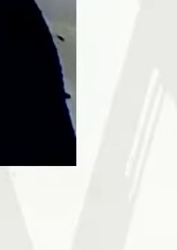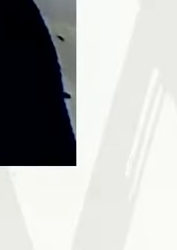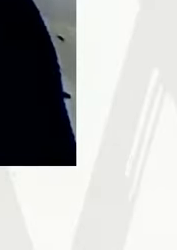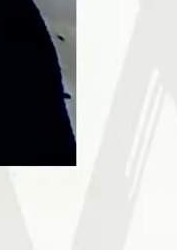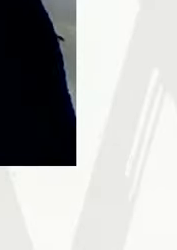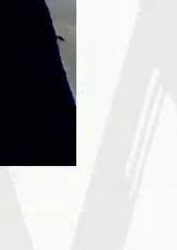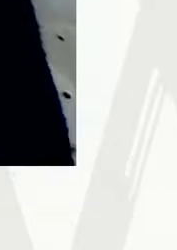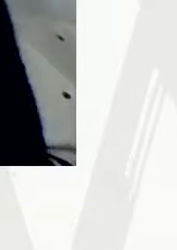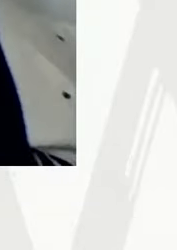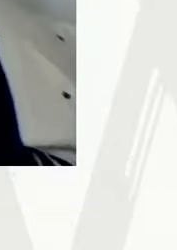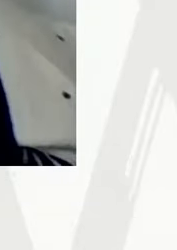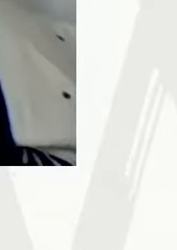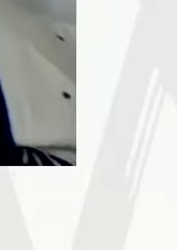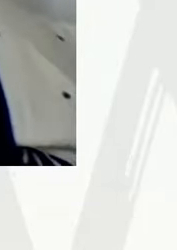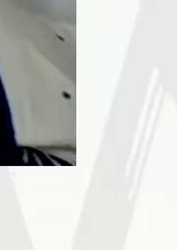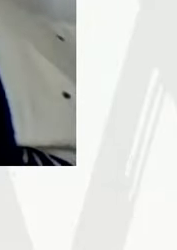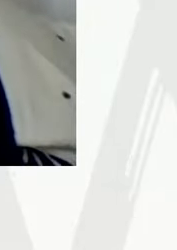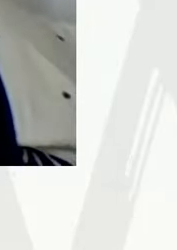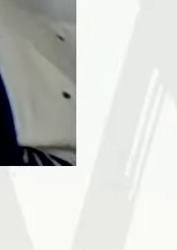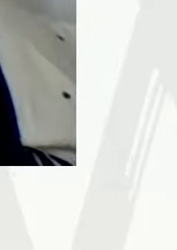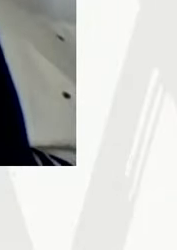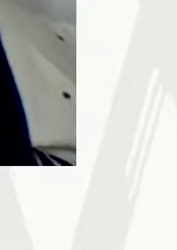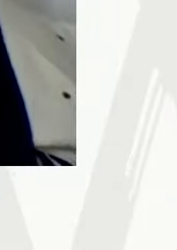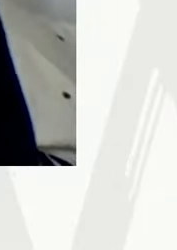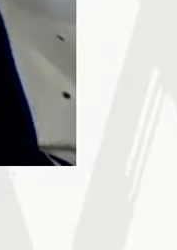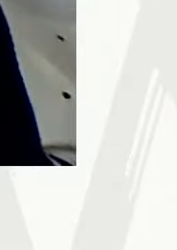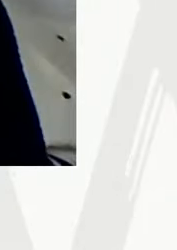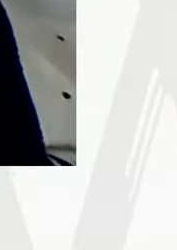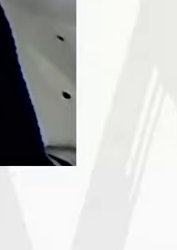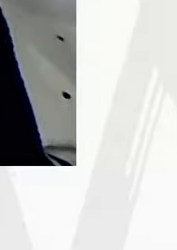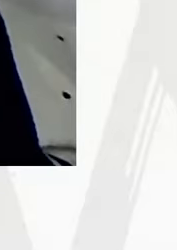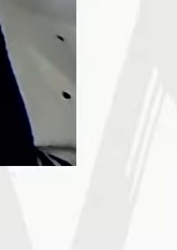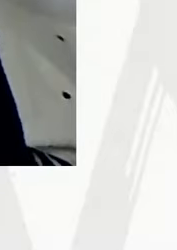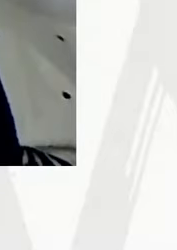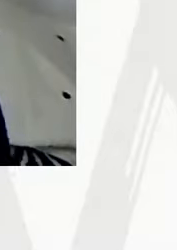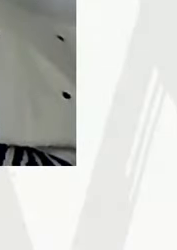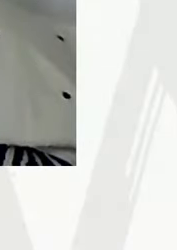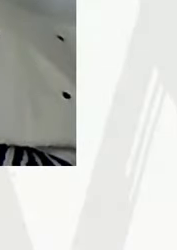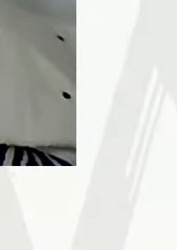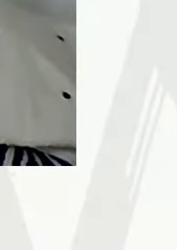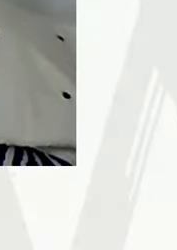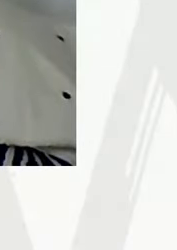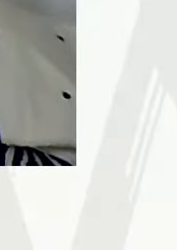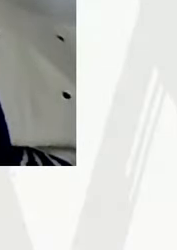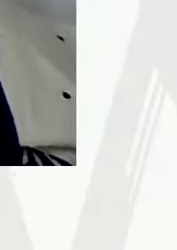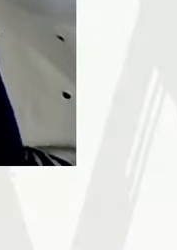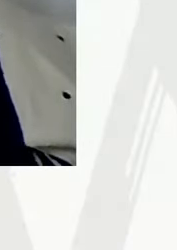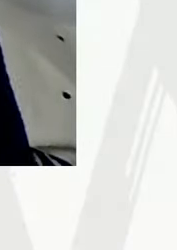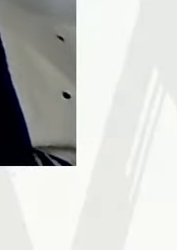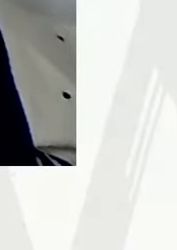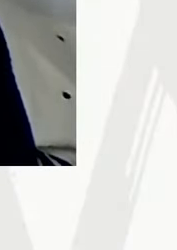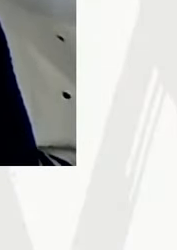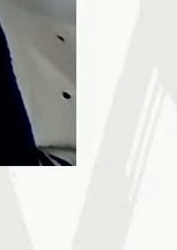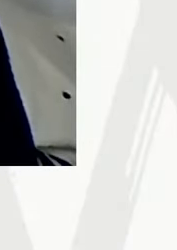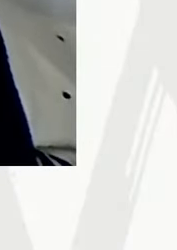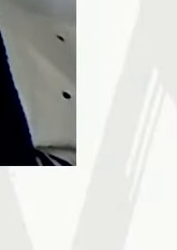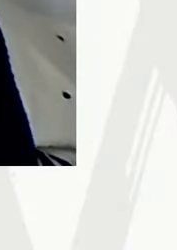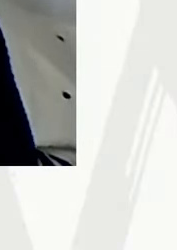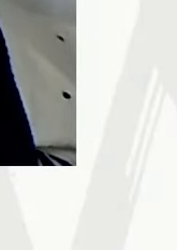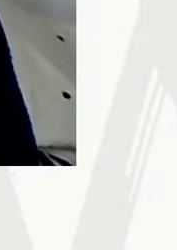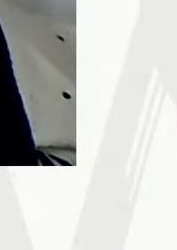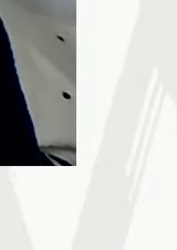nature, ou encore histoire, mais jamais identifié à